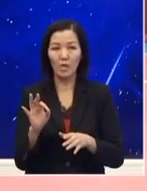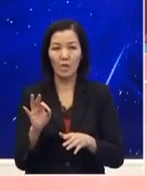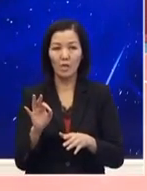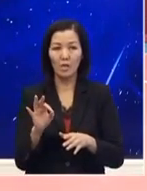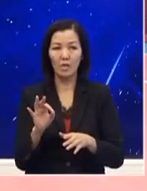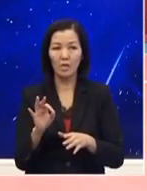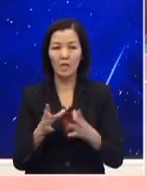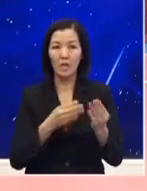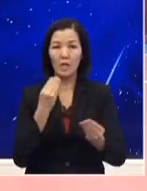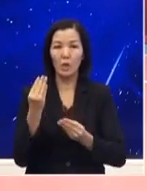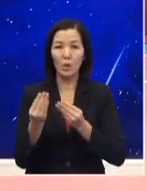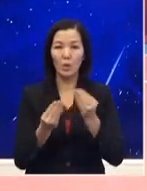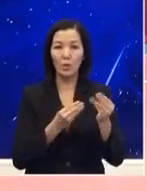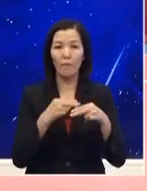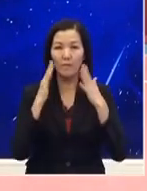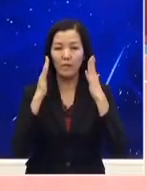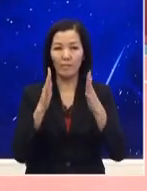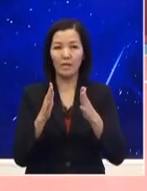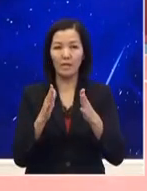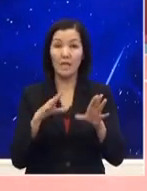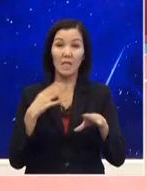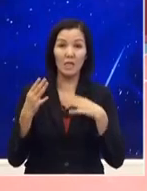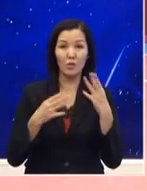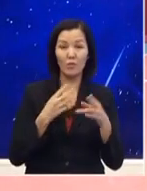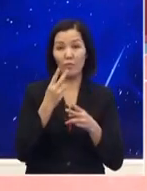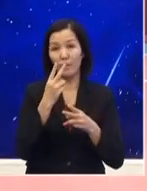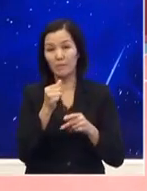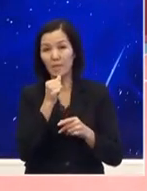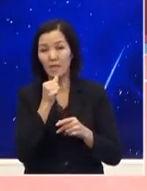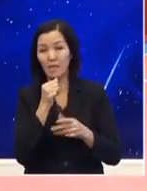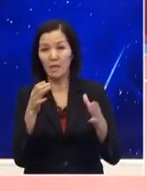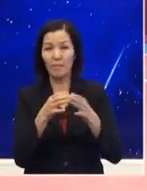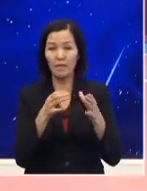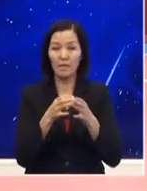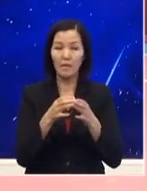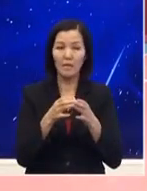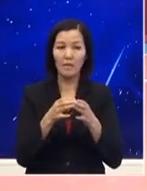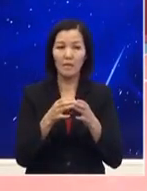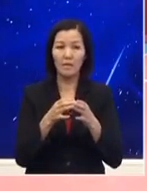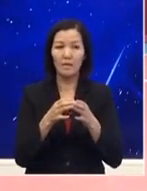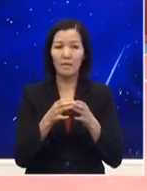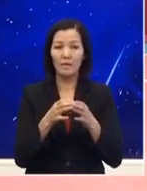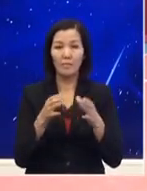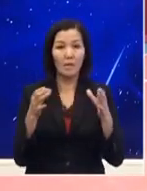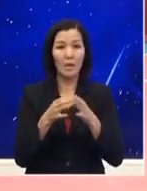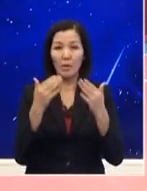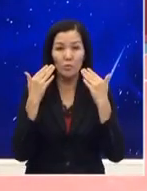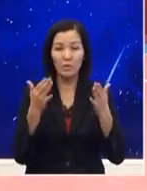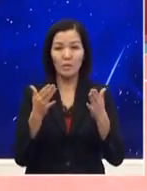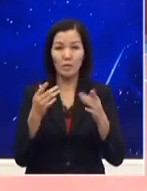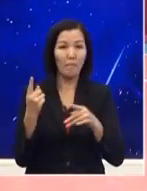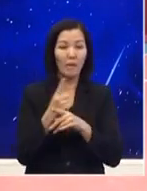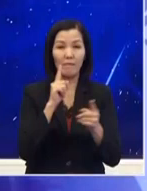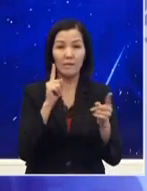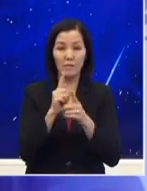на игру просто как тренировка, посмотреть команду, опробовать все элементы, потому что мы эту команду не знали, она у нас